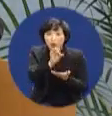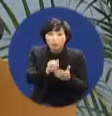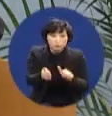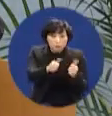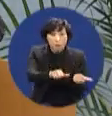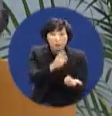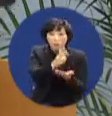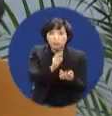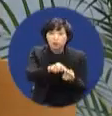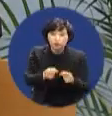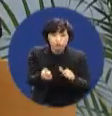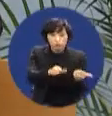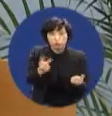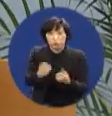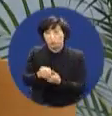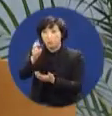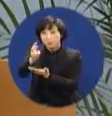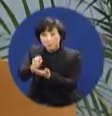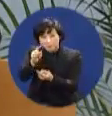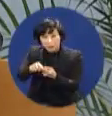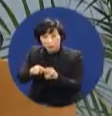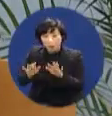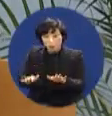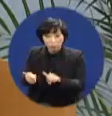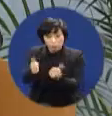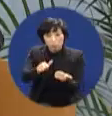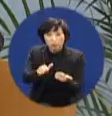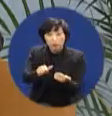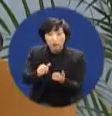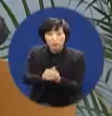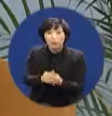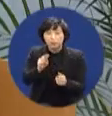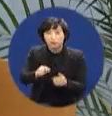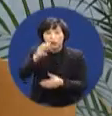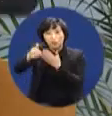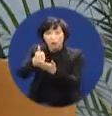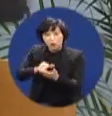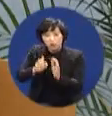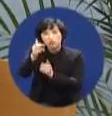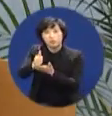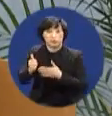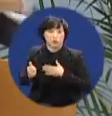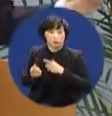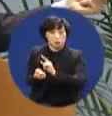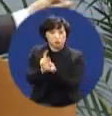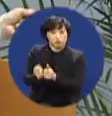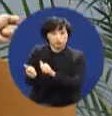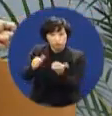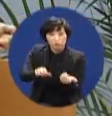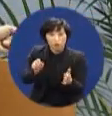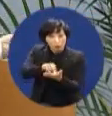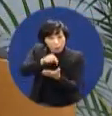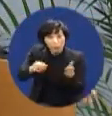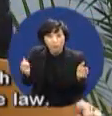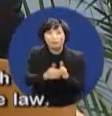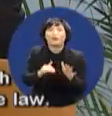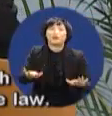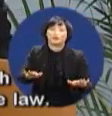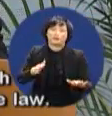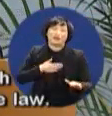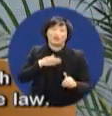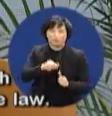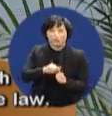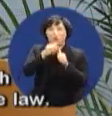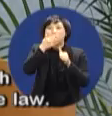죽어요. 또 법대로 죄값은 사망인 하나님의 아들이 죽어서 사망을 갚으니까 살아나는 겁니다.